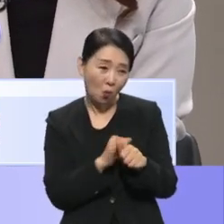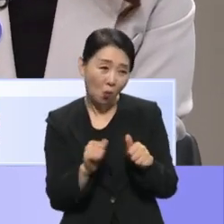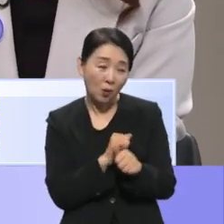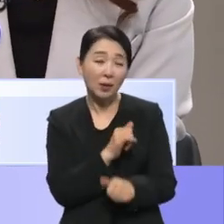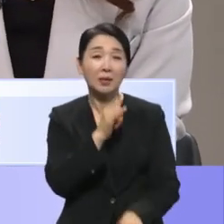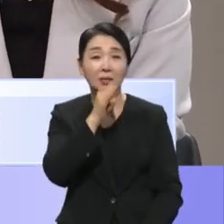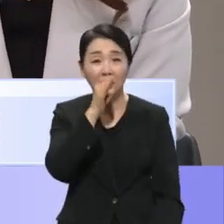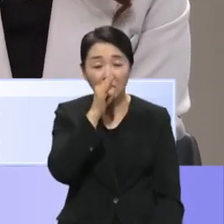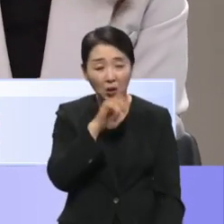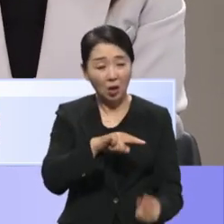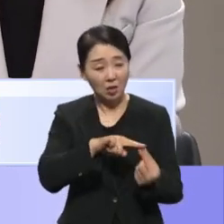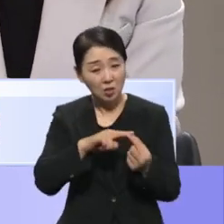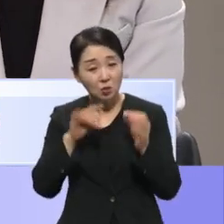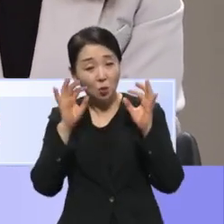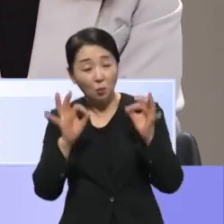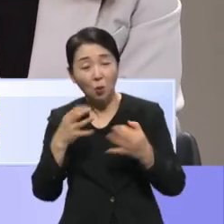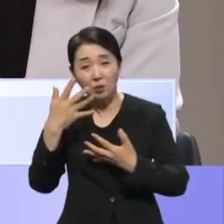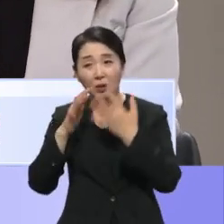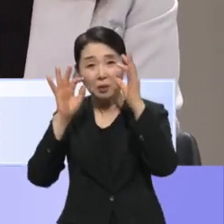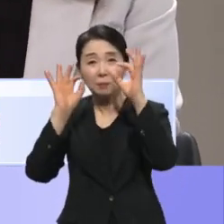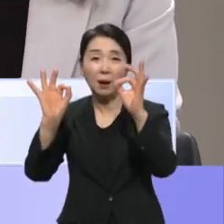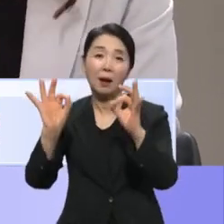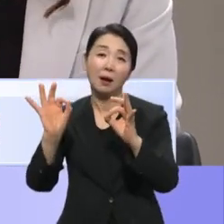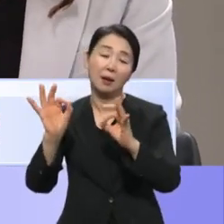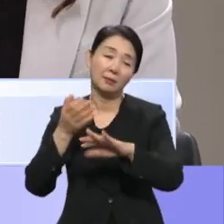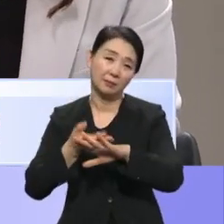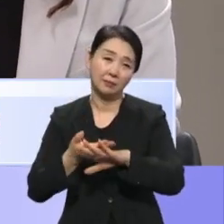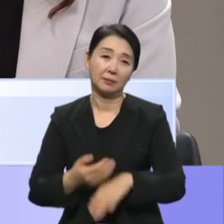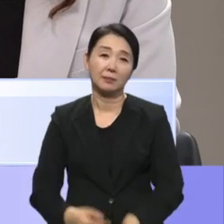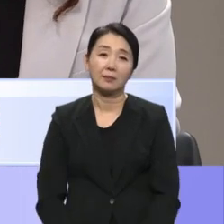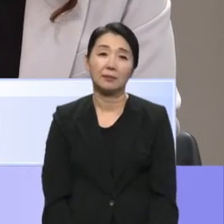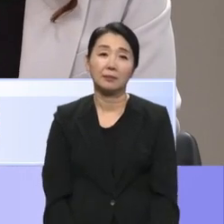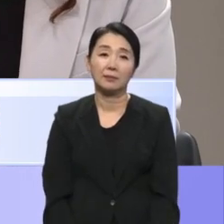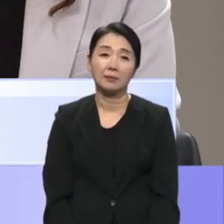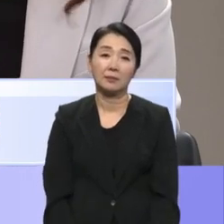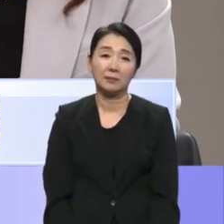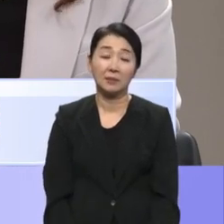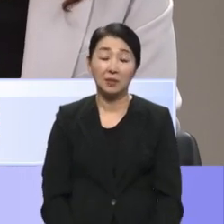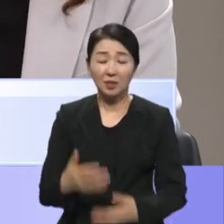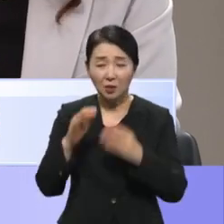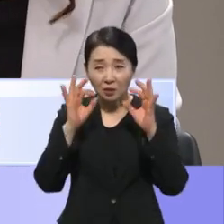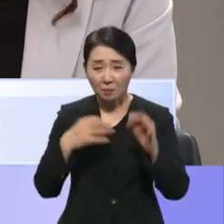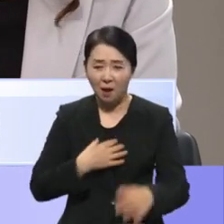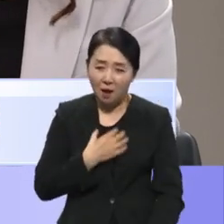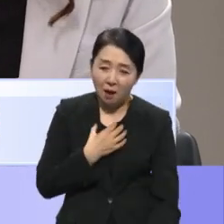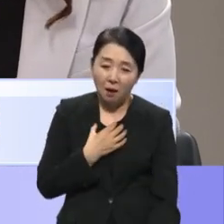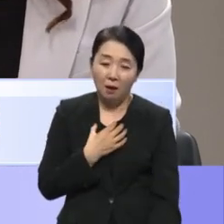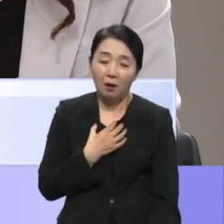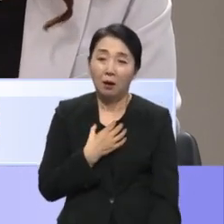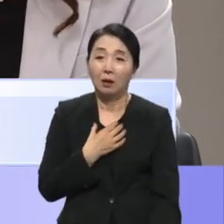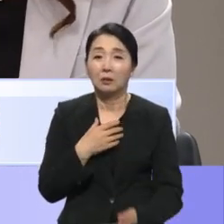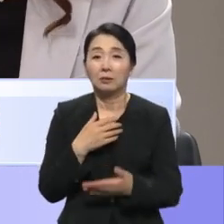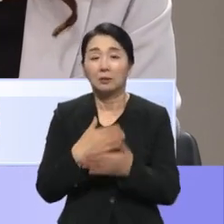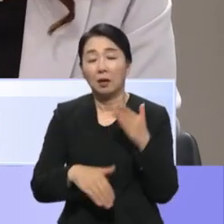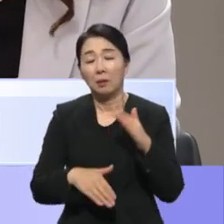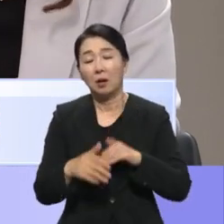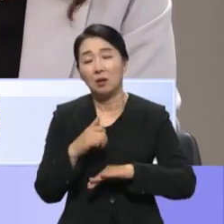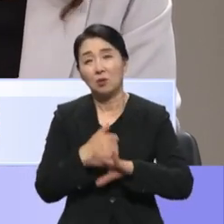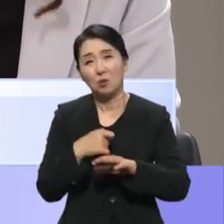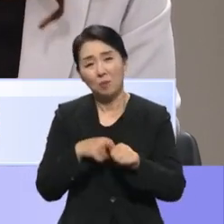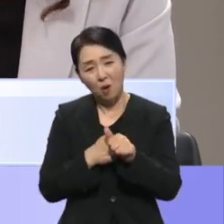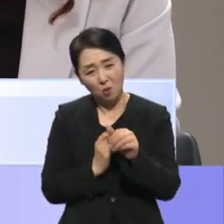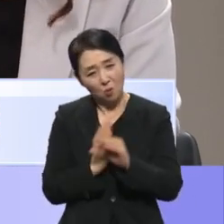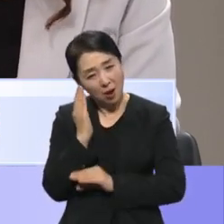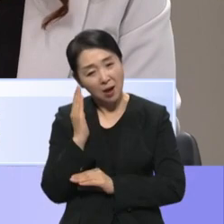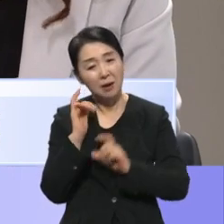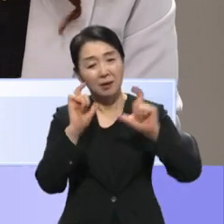폭행이나집단 폭행에대한글을읽는것과영상으로직접보는것에는엄청난차이가있지않나요? 이때문에처벌의수위는 더욱높아질수밖에